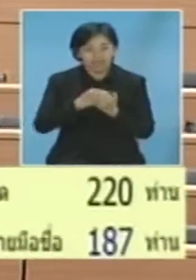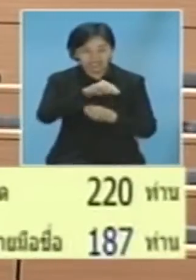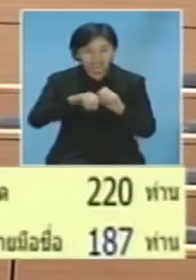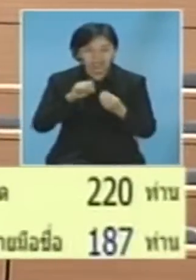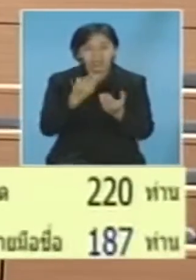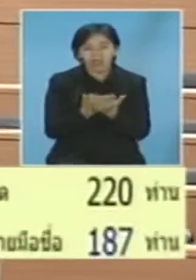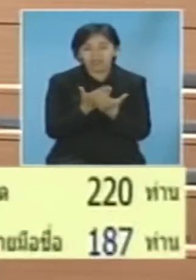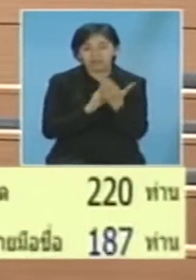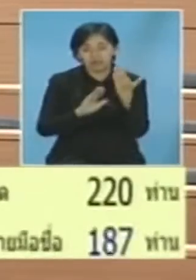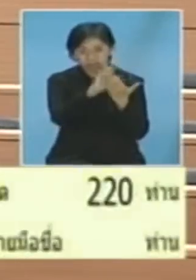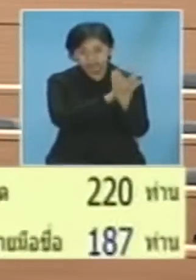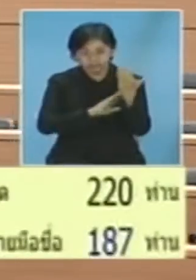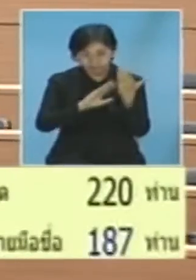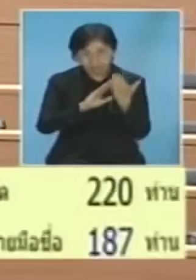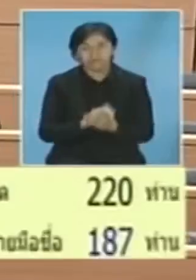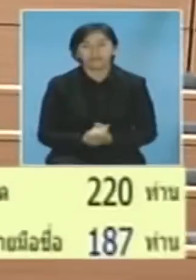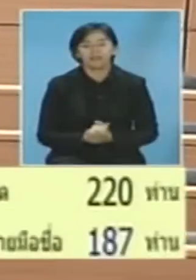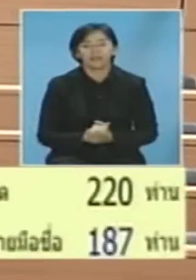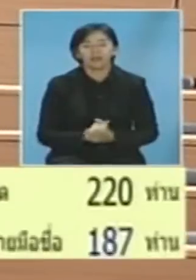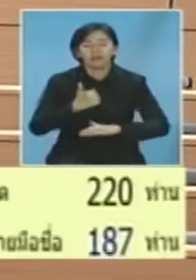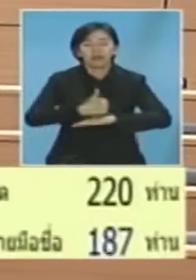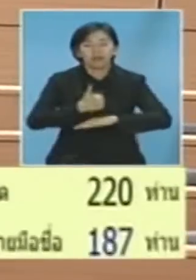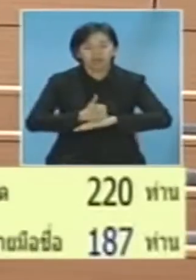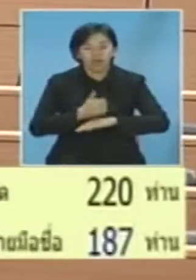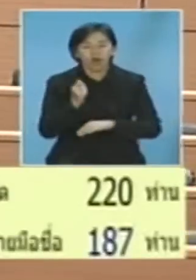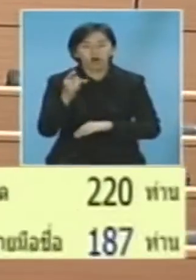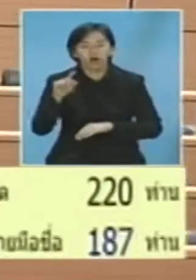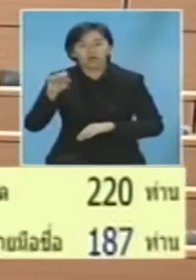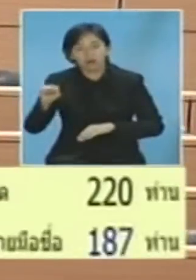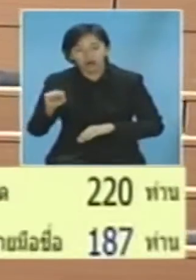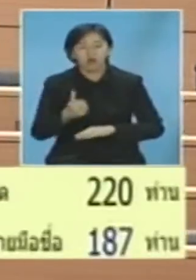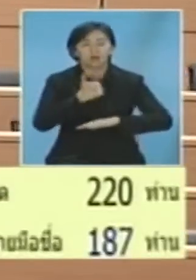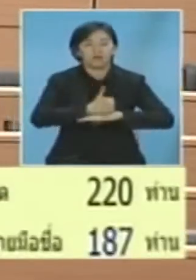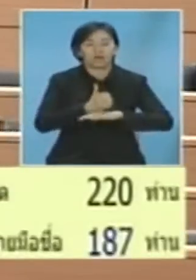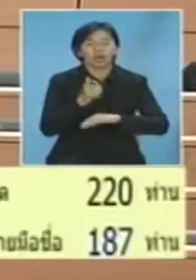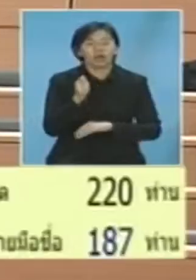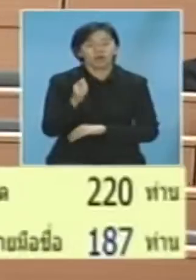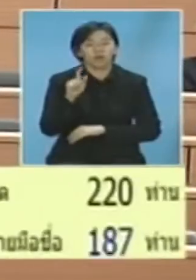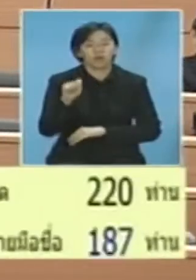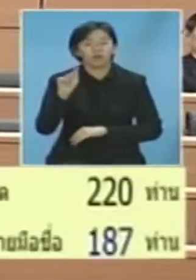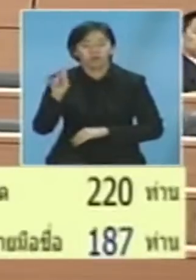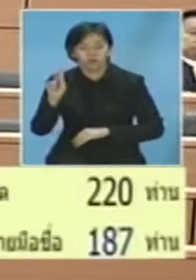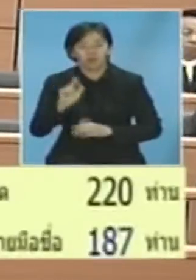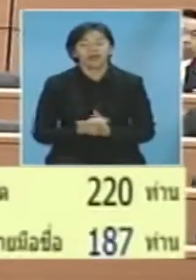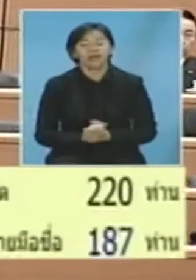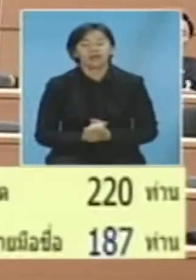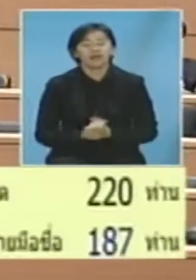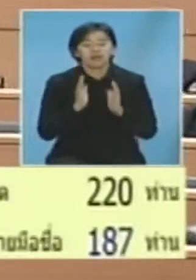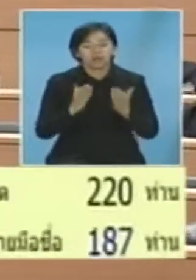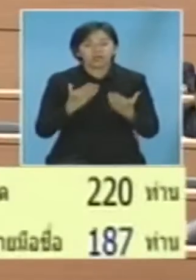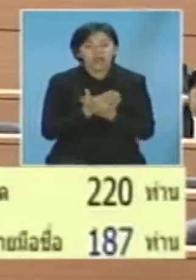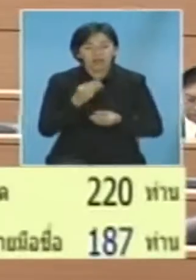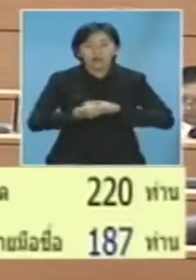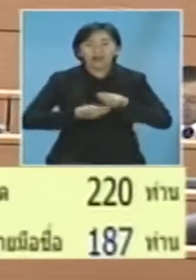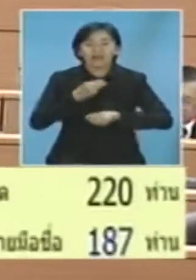คลังผู้อำนวยการอคสผู้อำนวยการอตกผู้แทนกรมการค้าต่างประเท